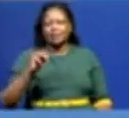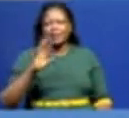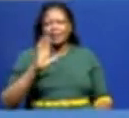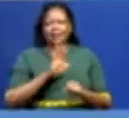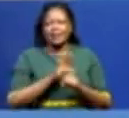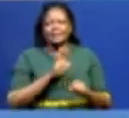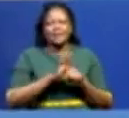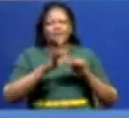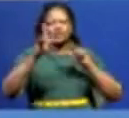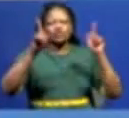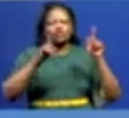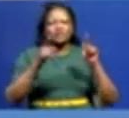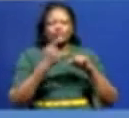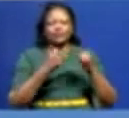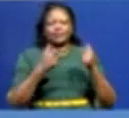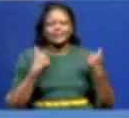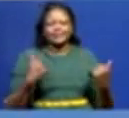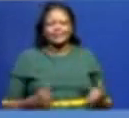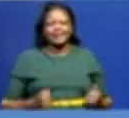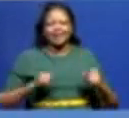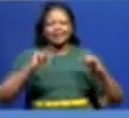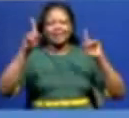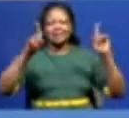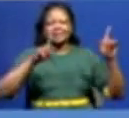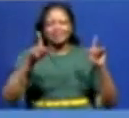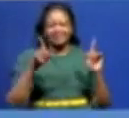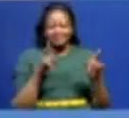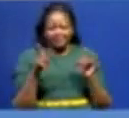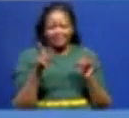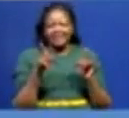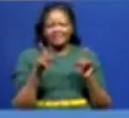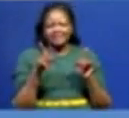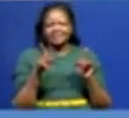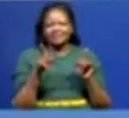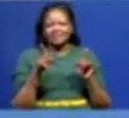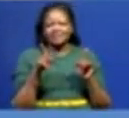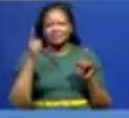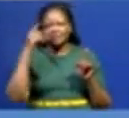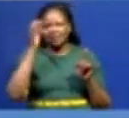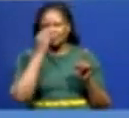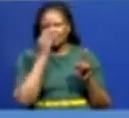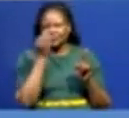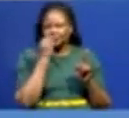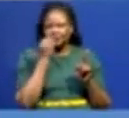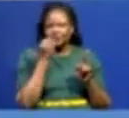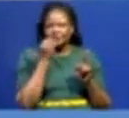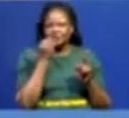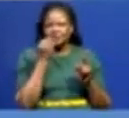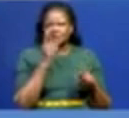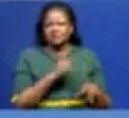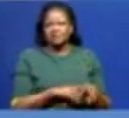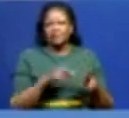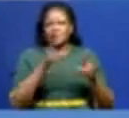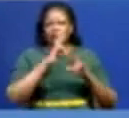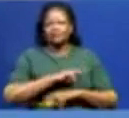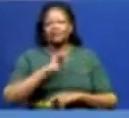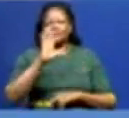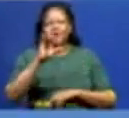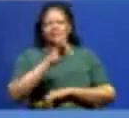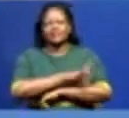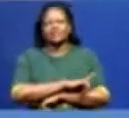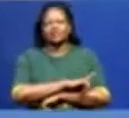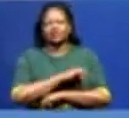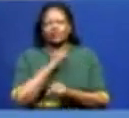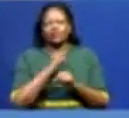watalii nchini China wanasafiri safari za chakula katika mapumziko ya siku tano ya siku